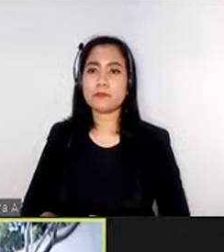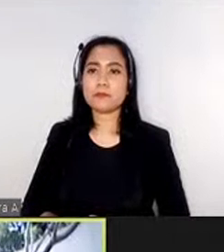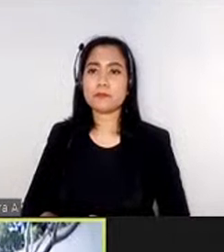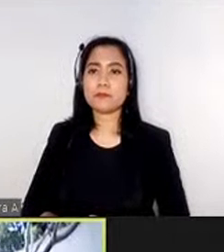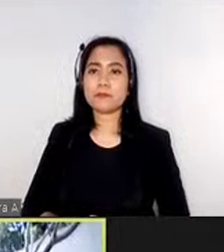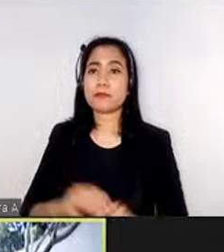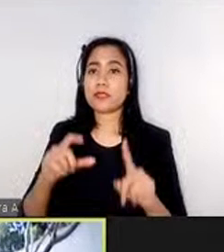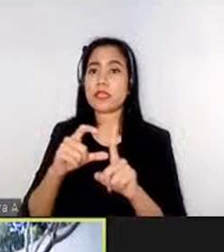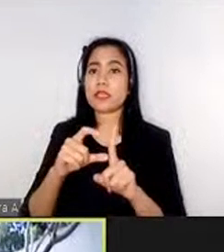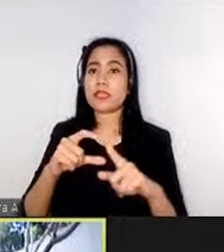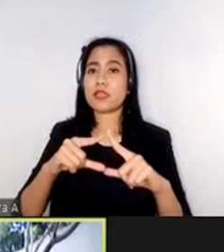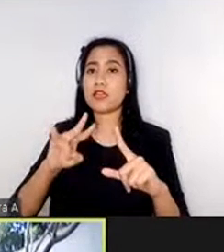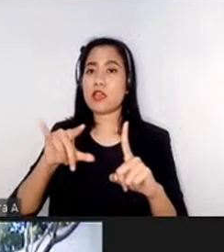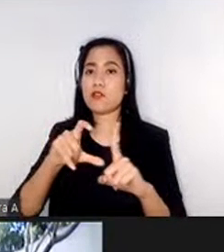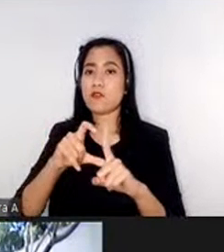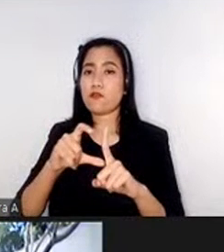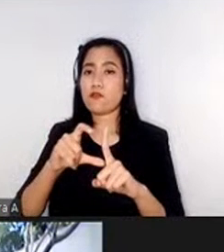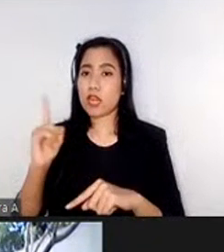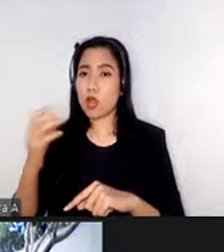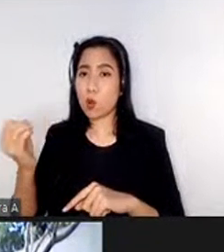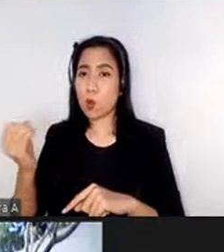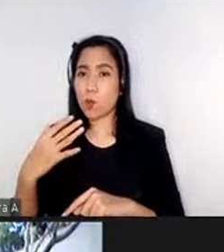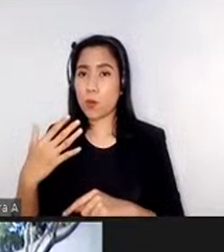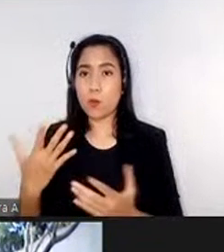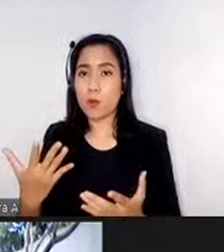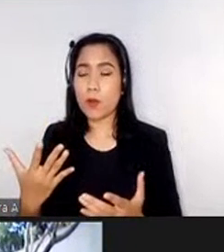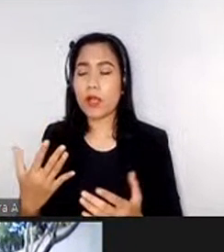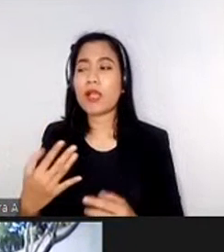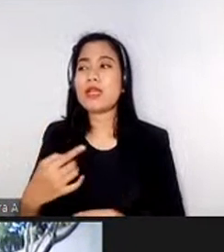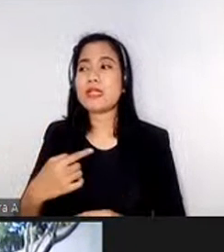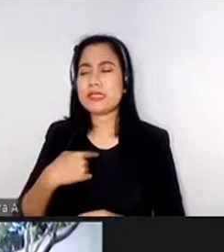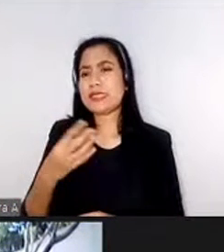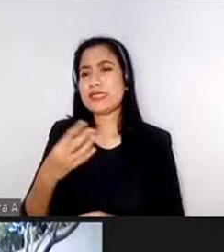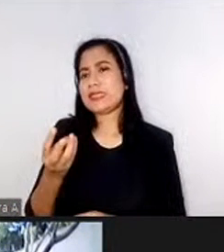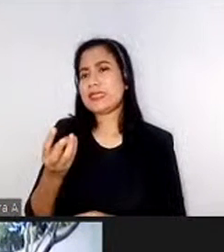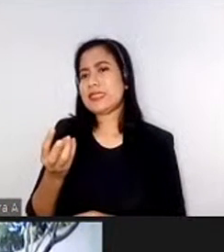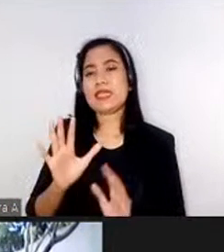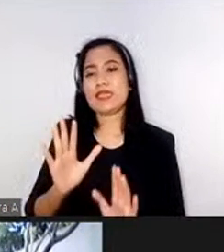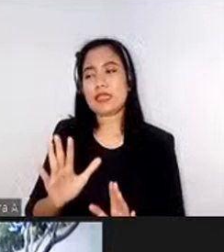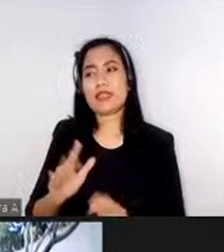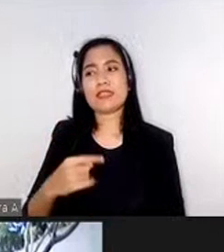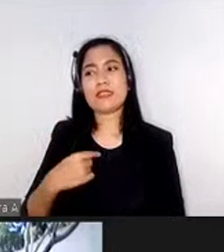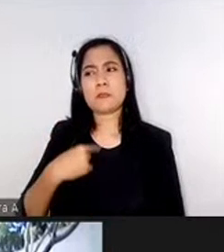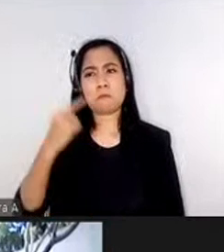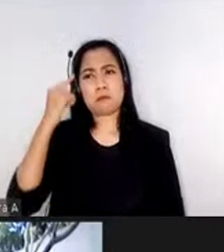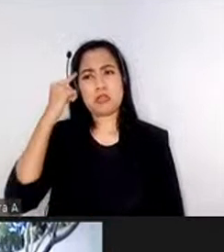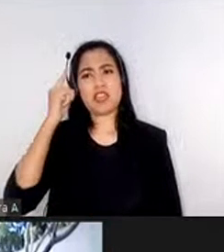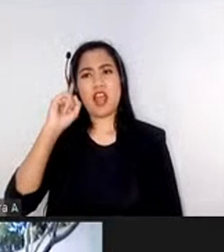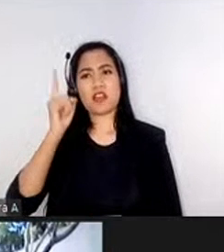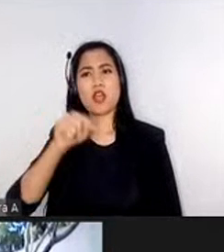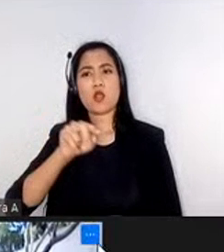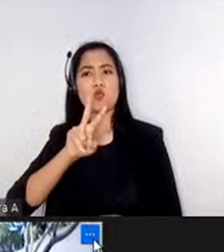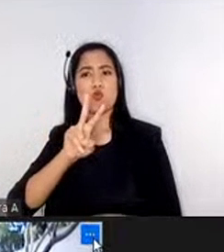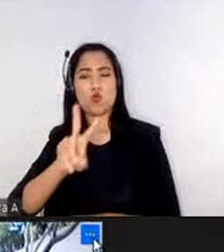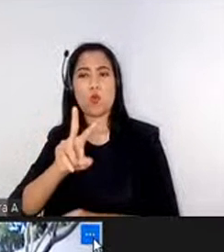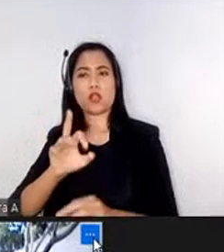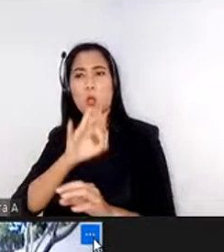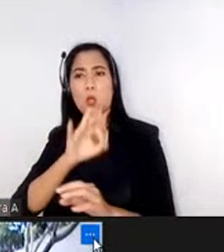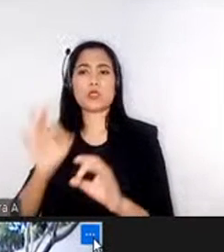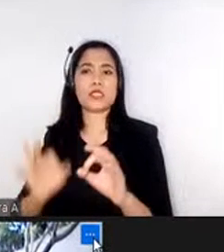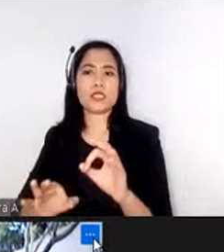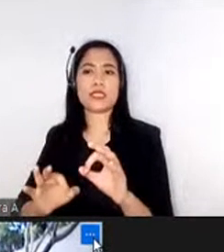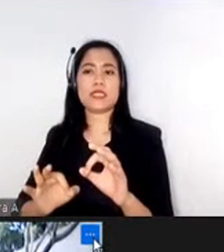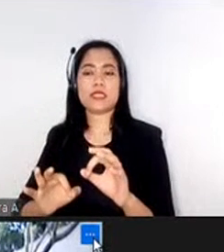ada Inside I saya saya juga sedikit aja saya rasa begini ya ada dua pendekatan ya yang pertama saya rasa sudah dilakukan